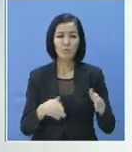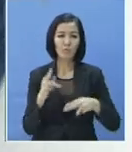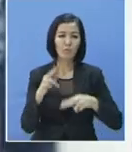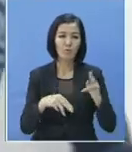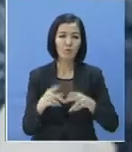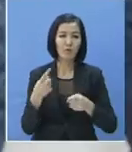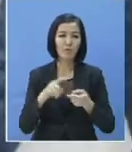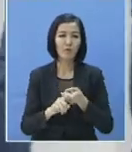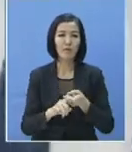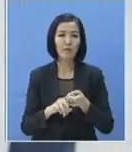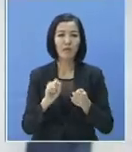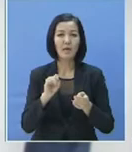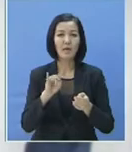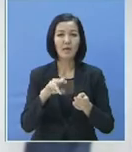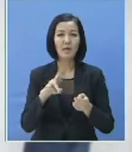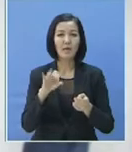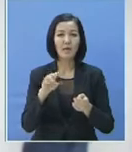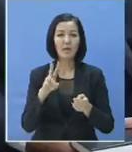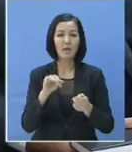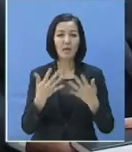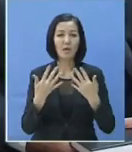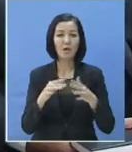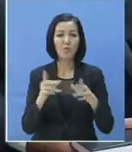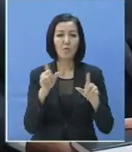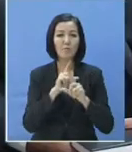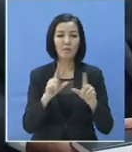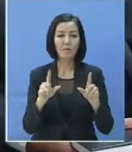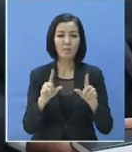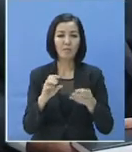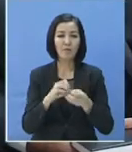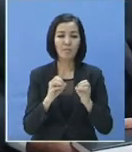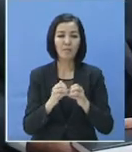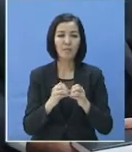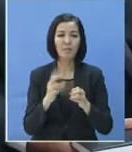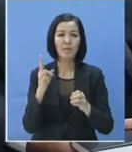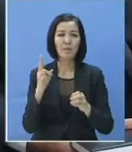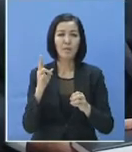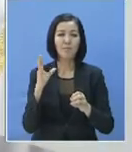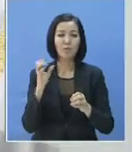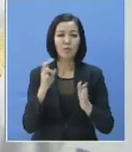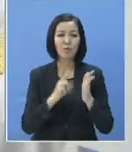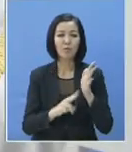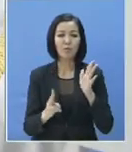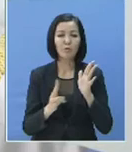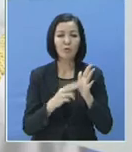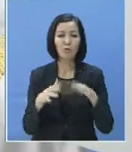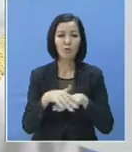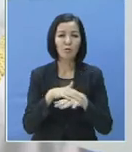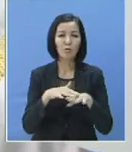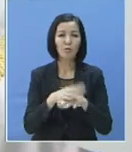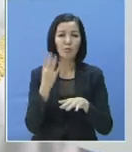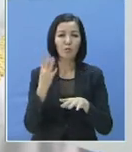Алғашқы болып Айтқали Қуанбаев кірді. Ауылдағы мектеп жайы мазалапты. 577 тұрғыны бар, Қаратал ауылындағы білім ошағы